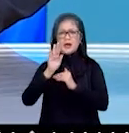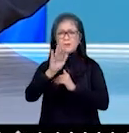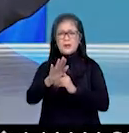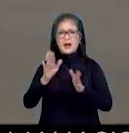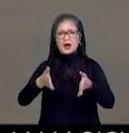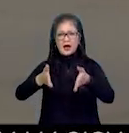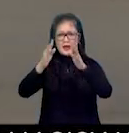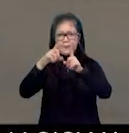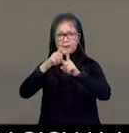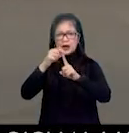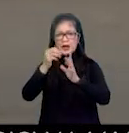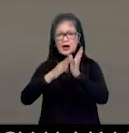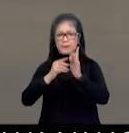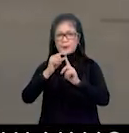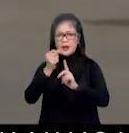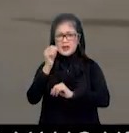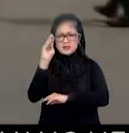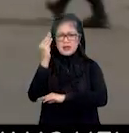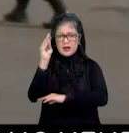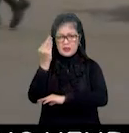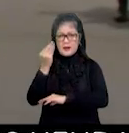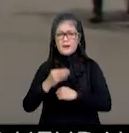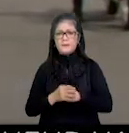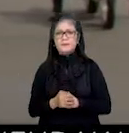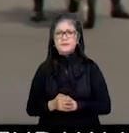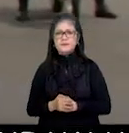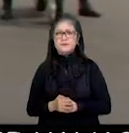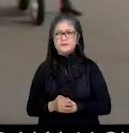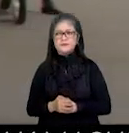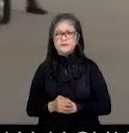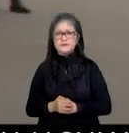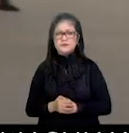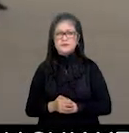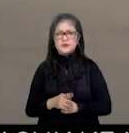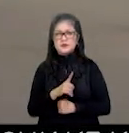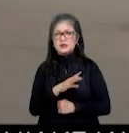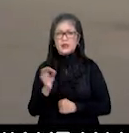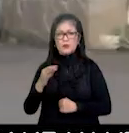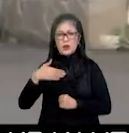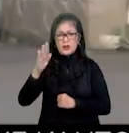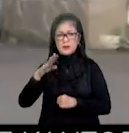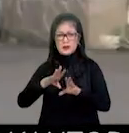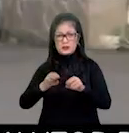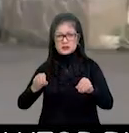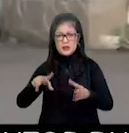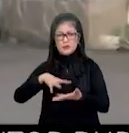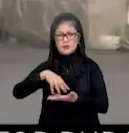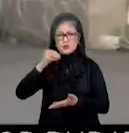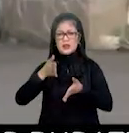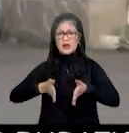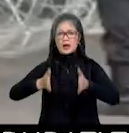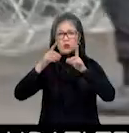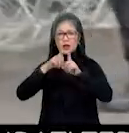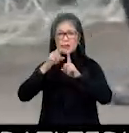Jakarta. Ribuan buruh akan menggelar demo yang dipusatkan di depan DPR Jakarta dan buruh meminta pimpinan